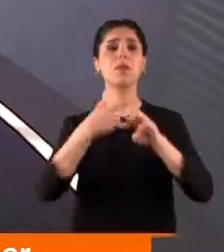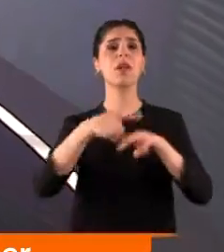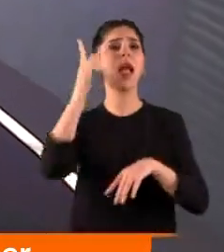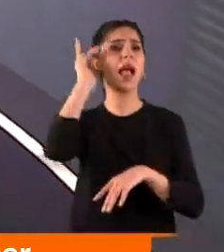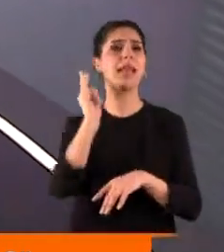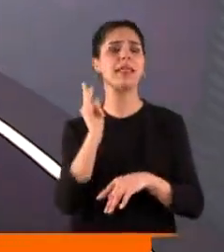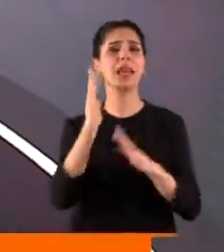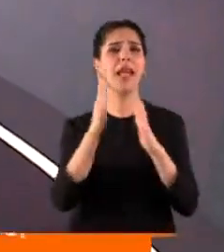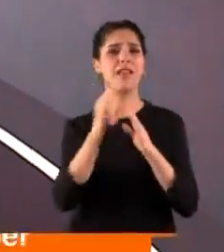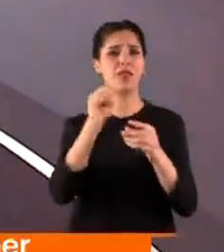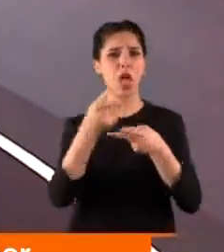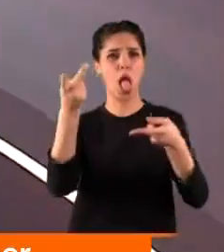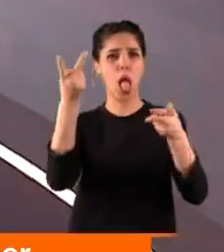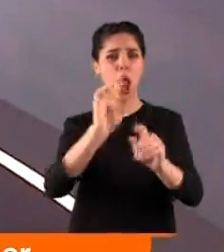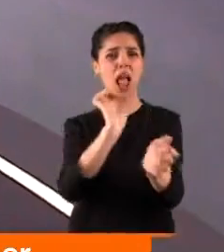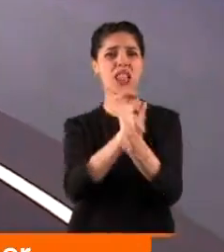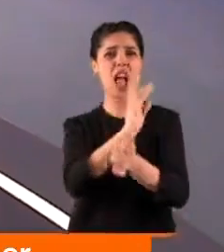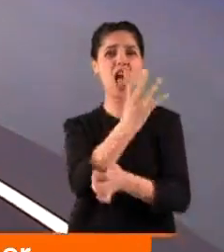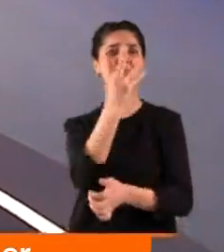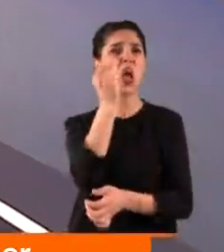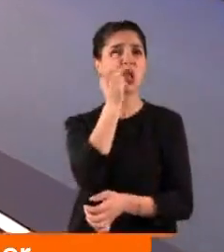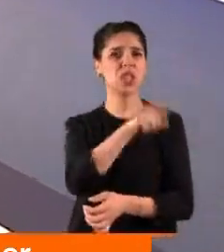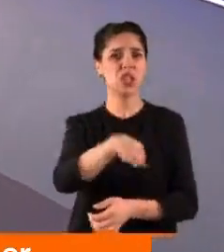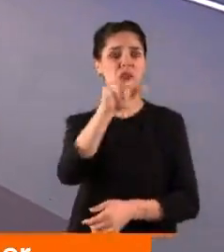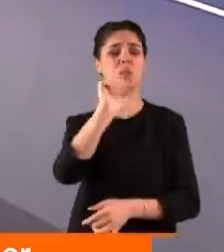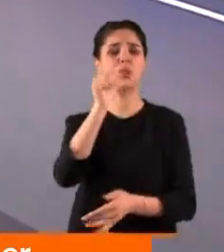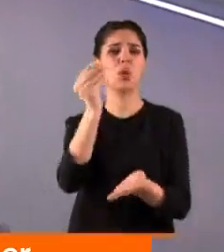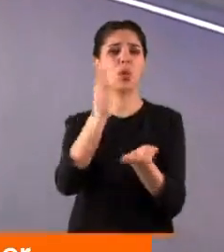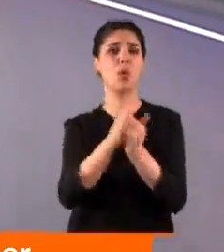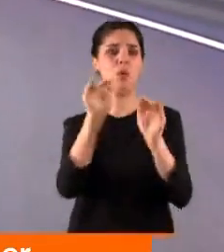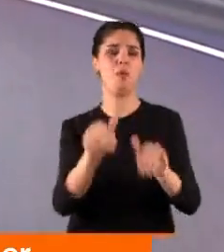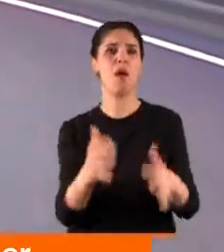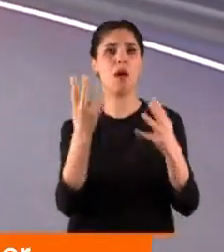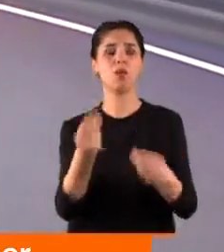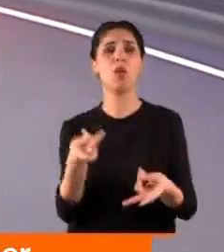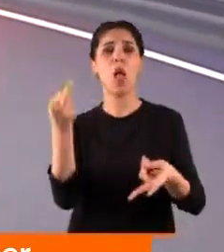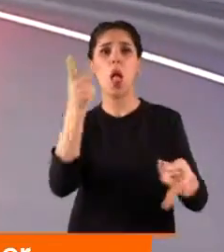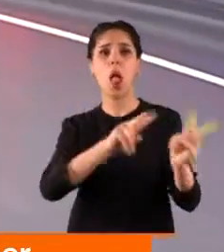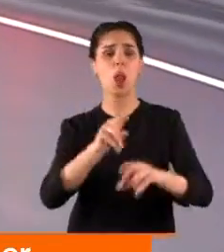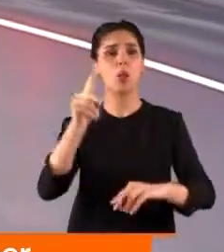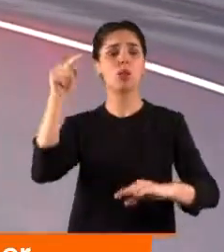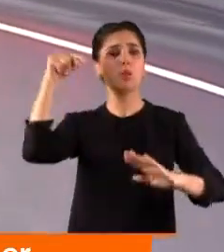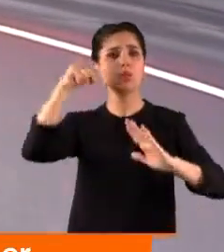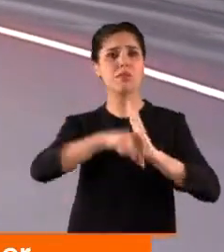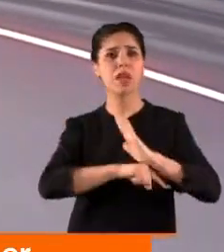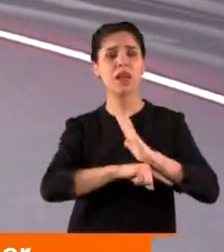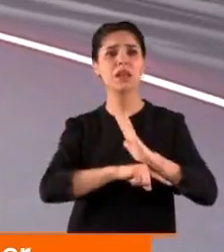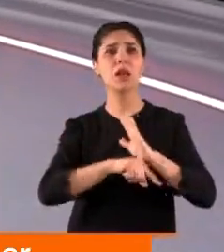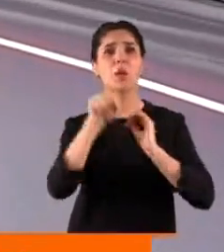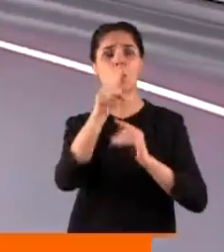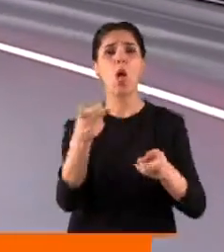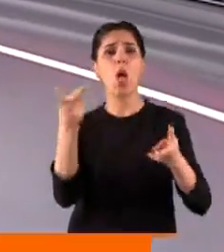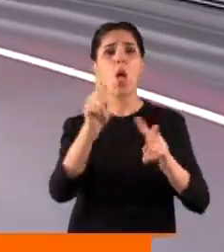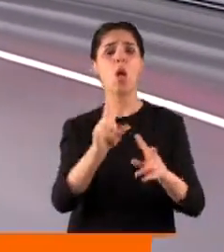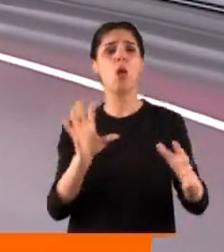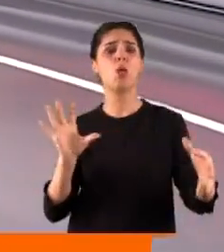Edirne'de evlerinde öldürülen Güner ailesinin 4 üyesi bugün son yolculuğuna uğurlandı. Katliamın arkasındansa en az bu